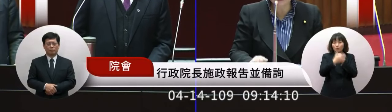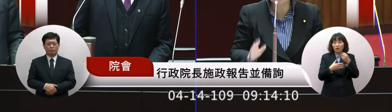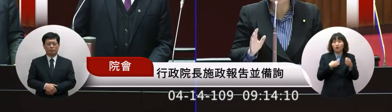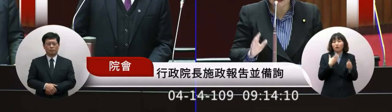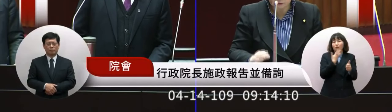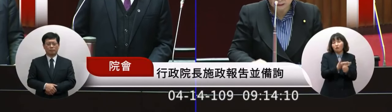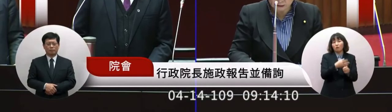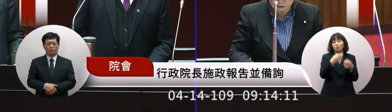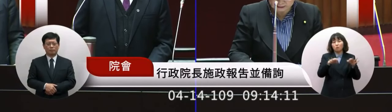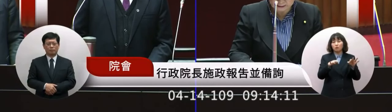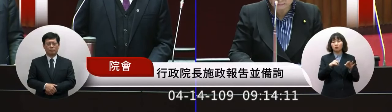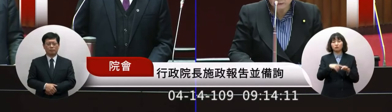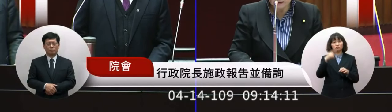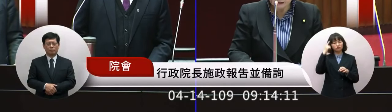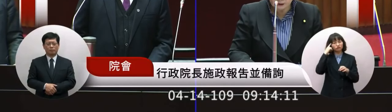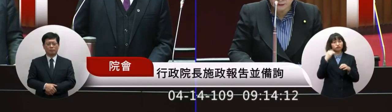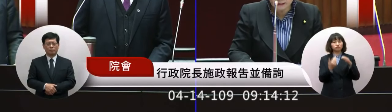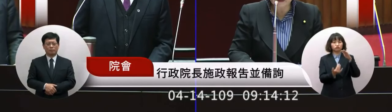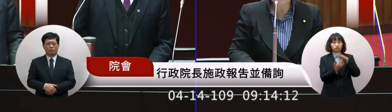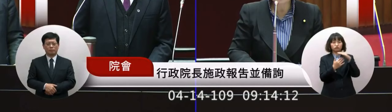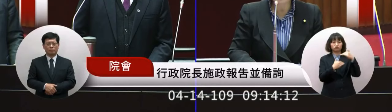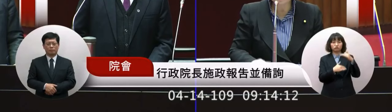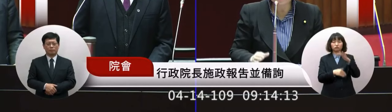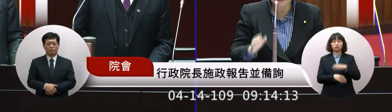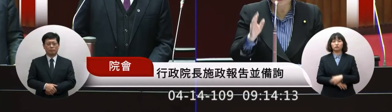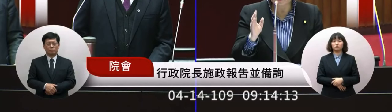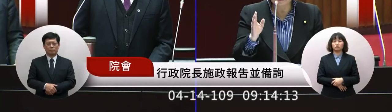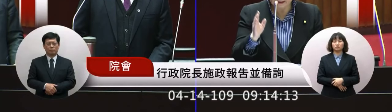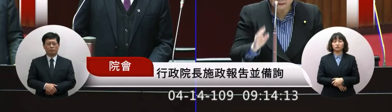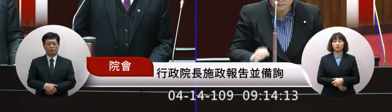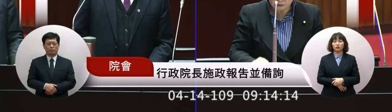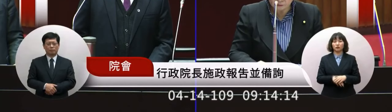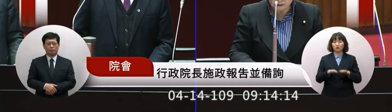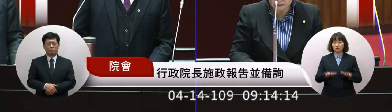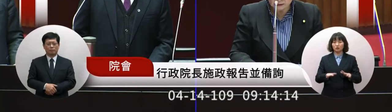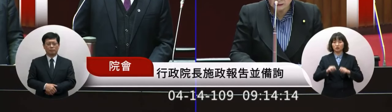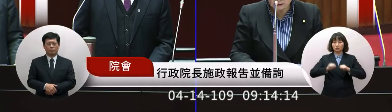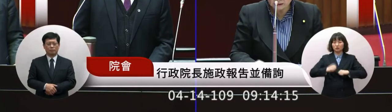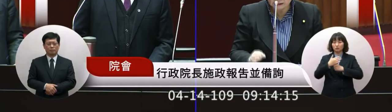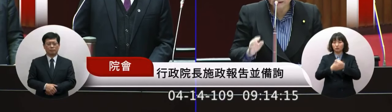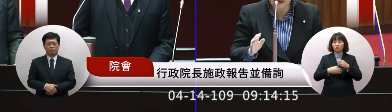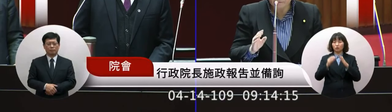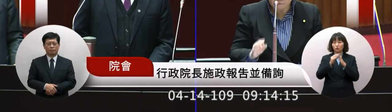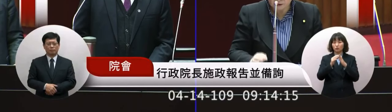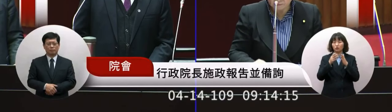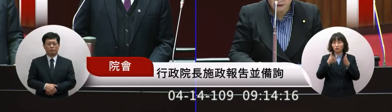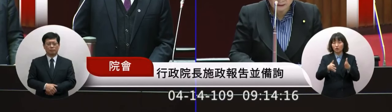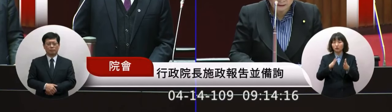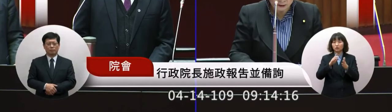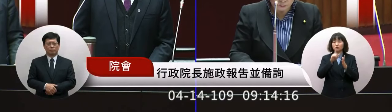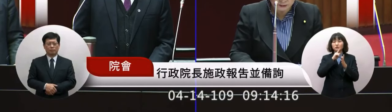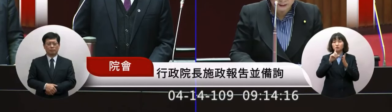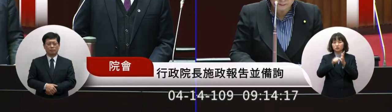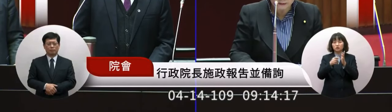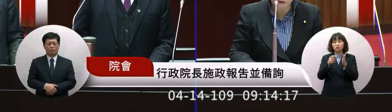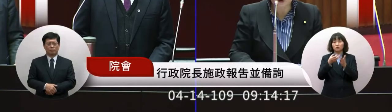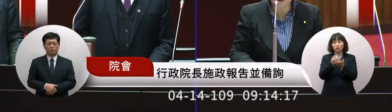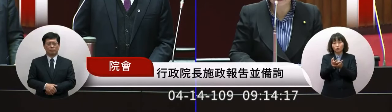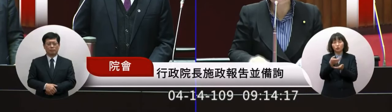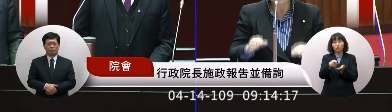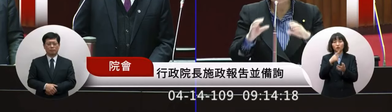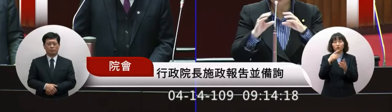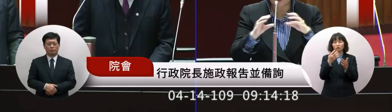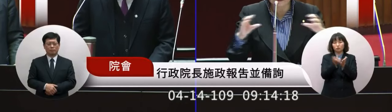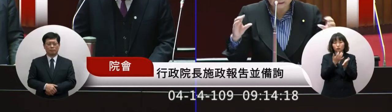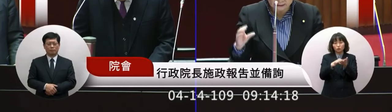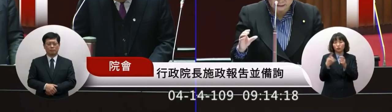那我认为这是有它的极限。因为呢，我知道目前健保局呢是以暂付款的方式预先比照去